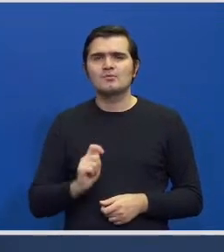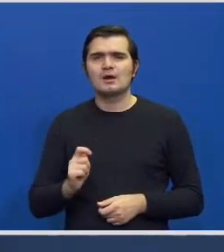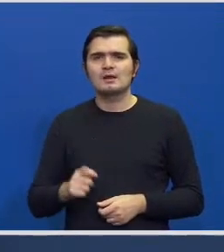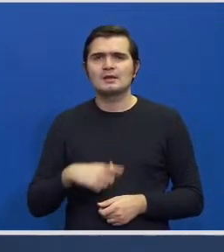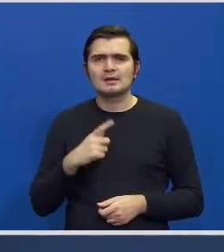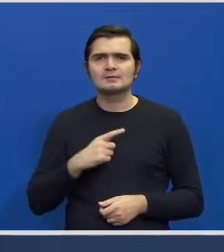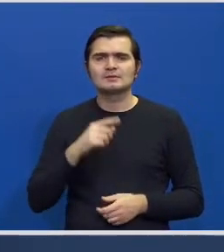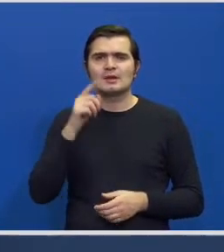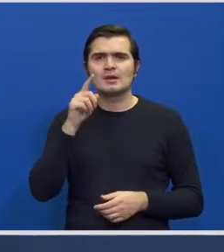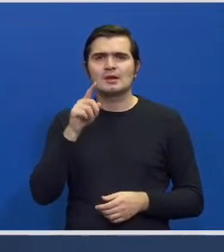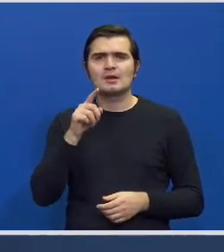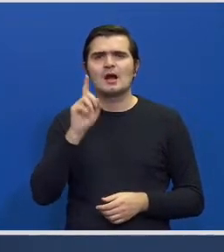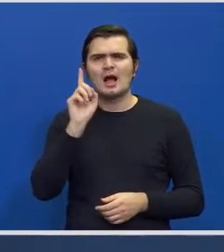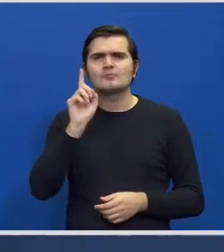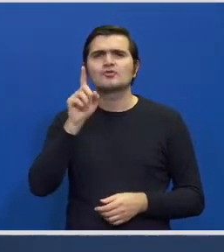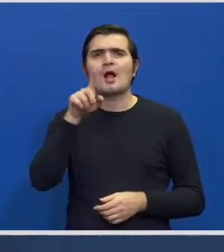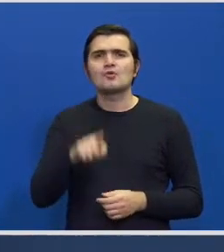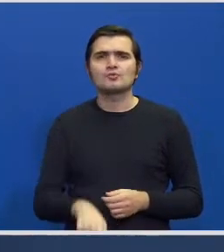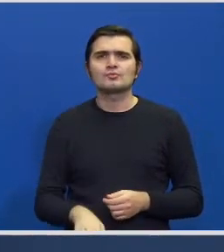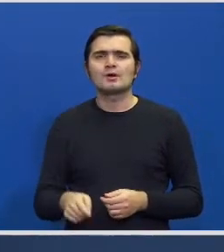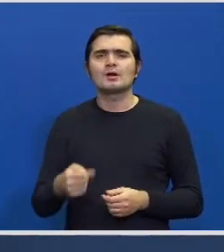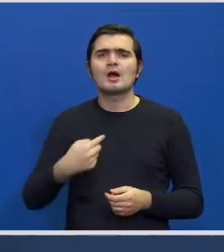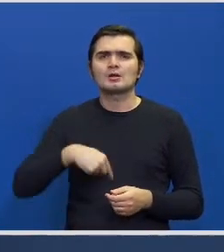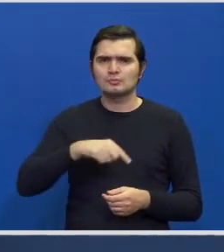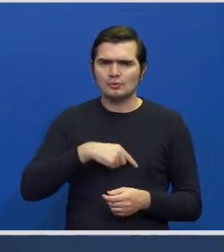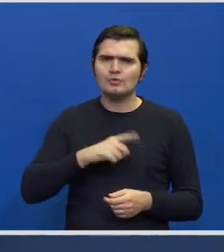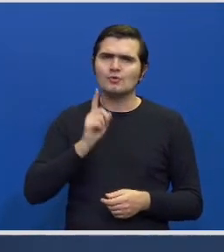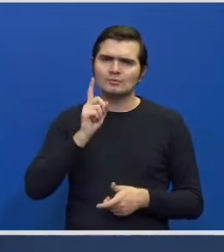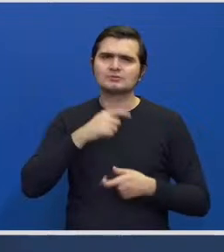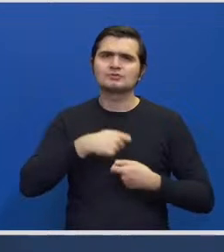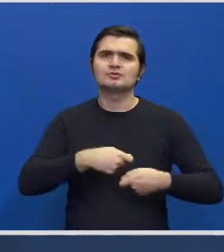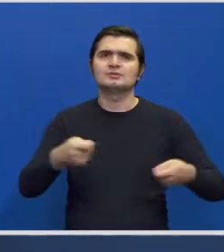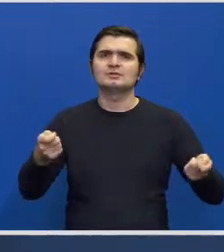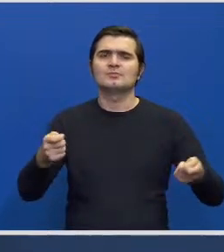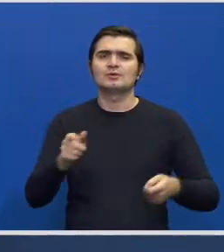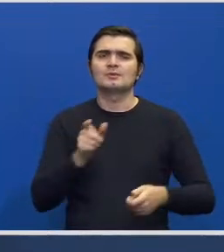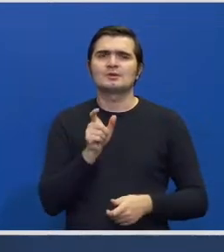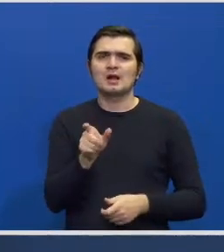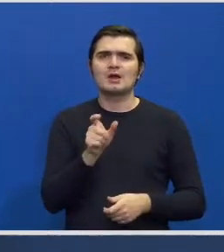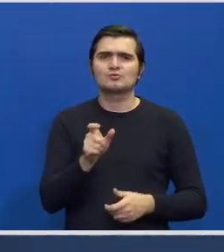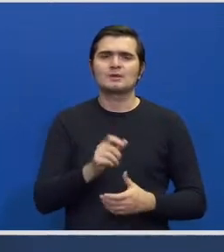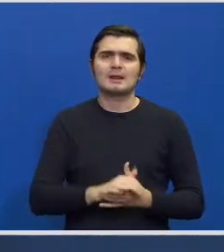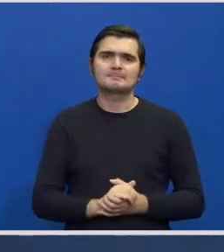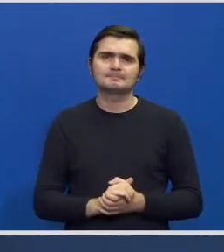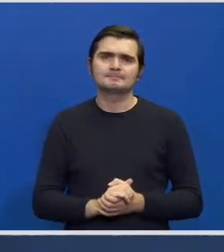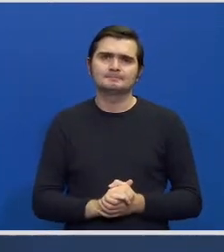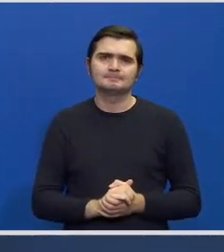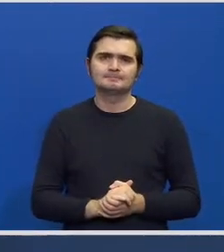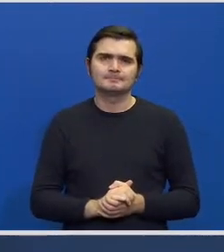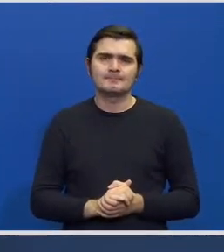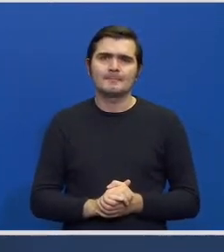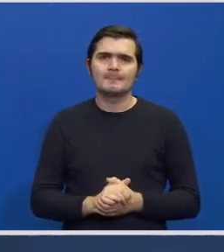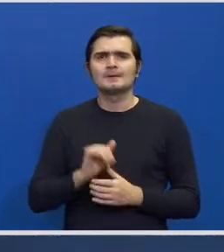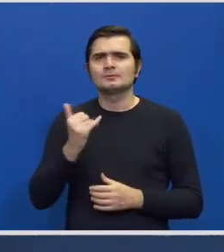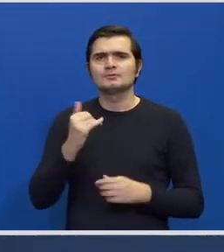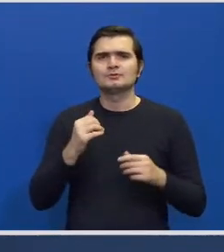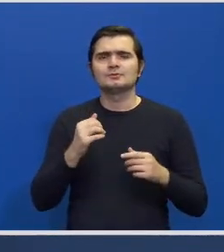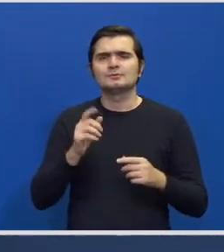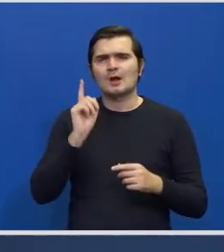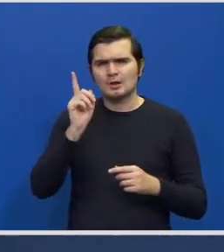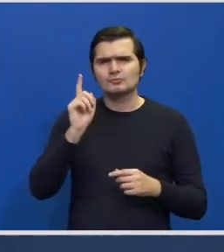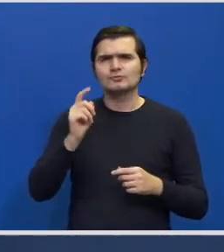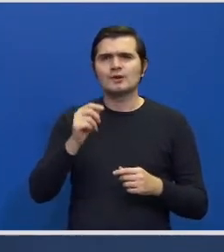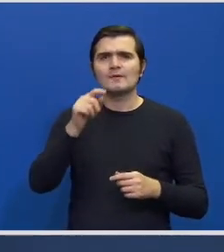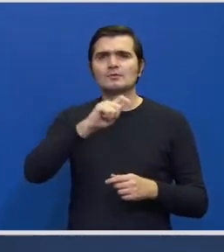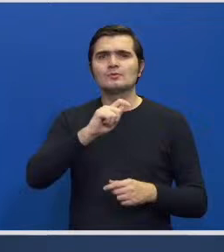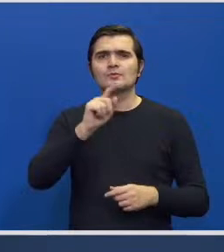Luna februarie este luna în care noi și distribuim aceste carduri de energie